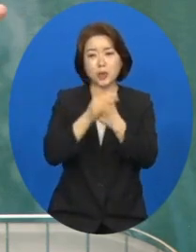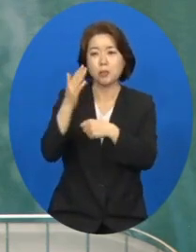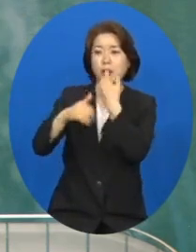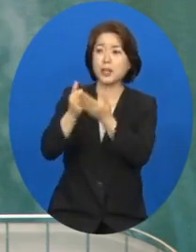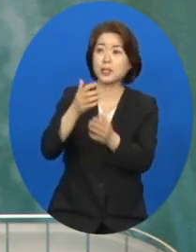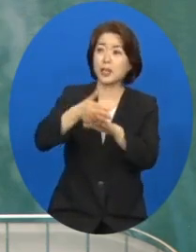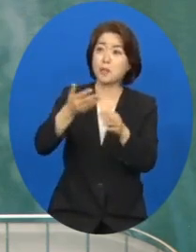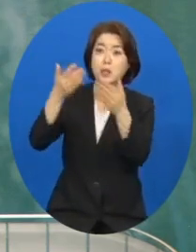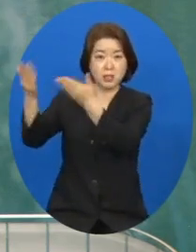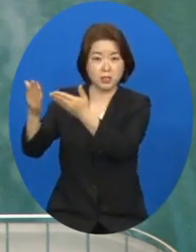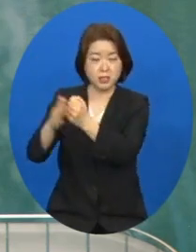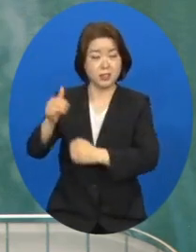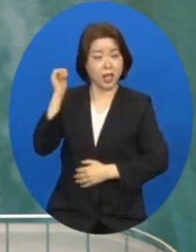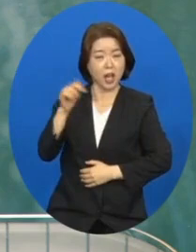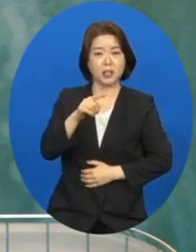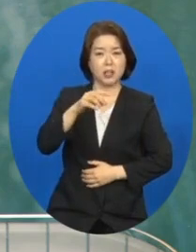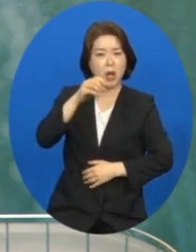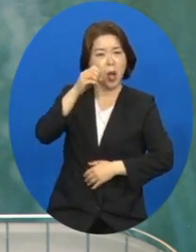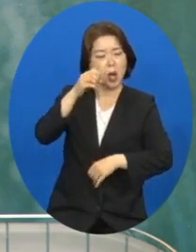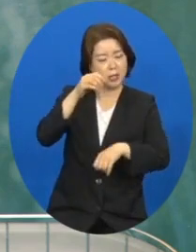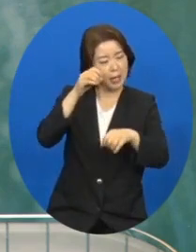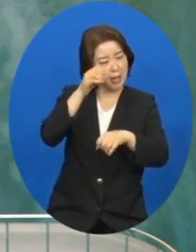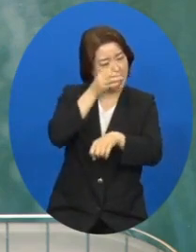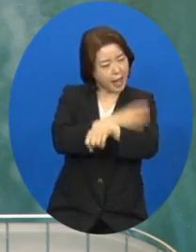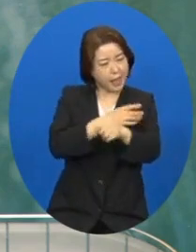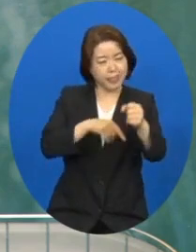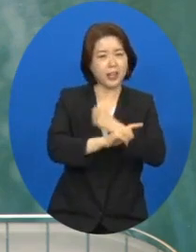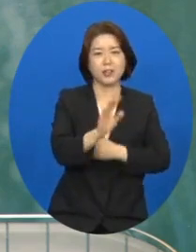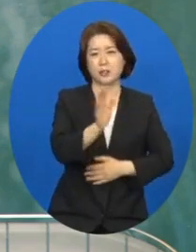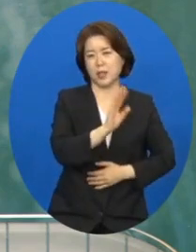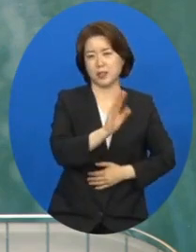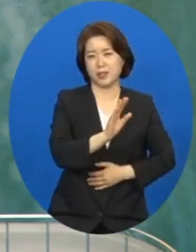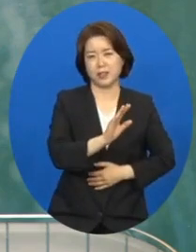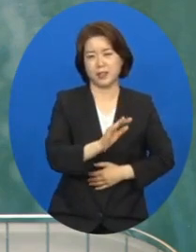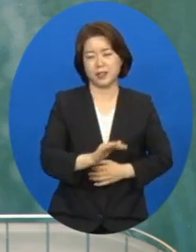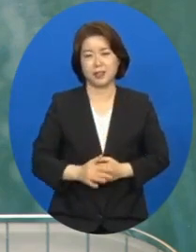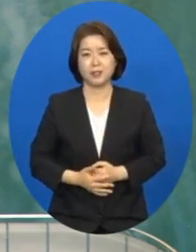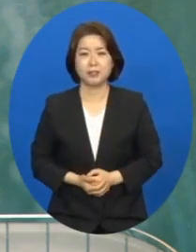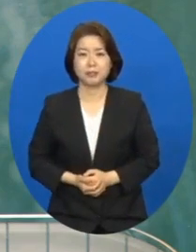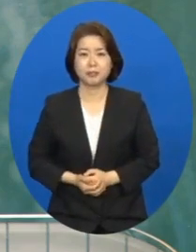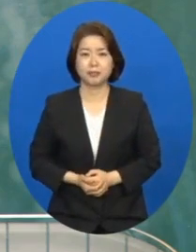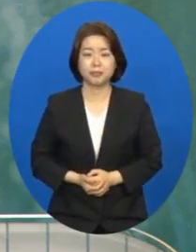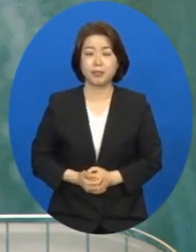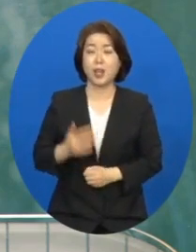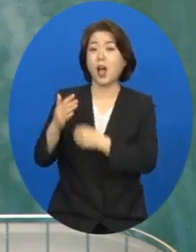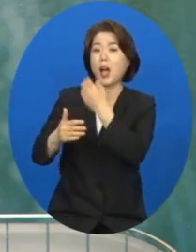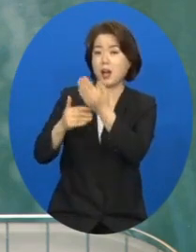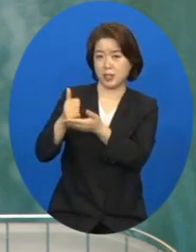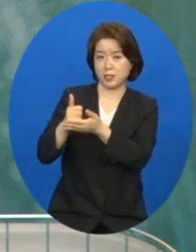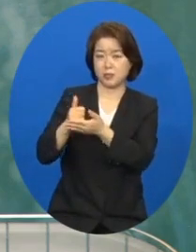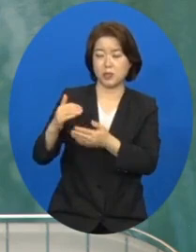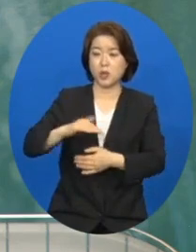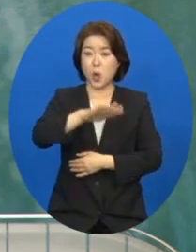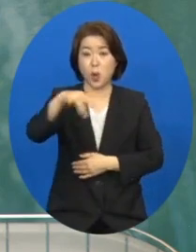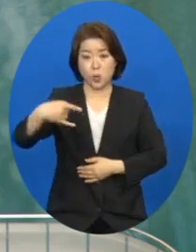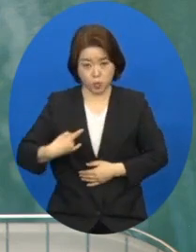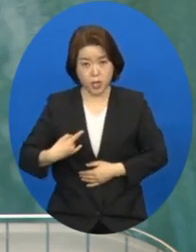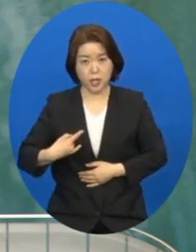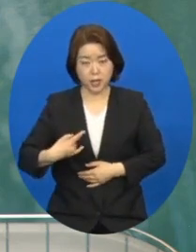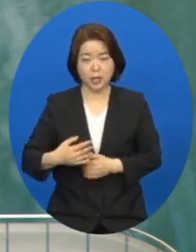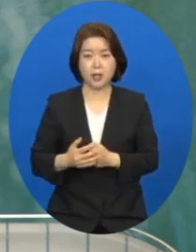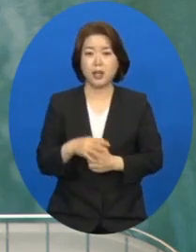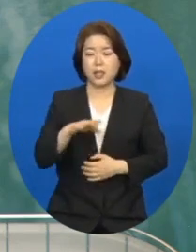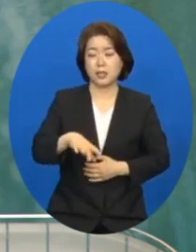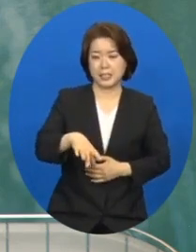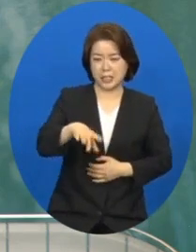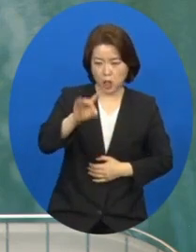감사하자 그런 뜻으로만 지키는 농사 절기가 아니라는 거죠. 하나님은 우리에게 있어서 이